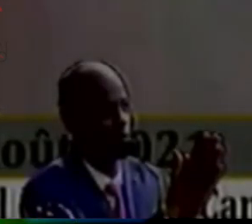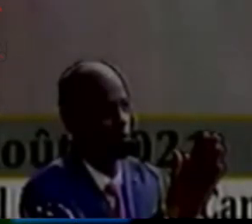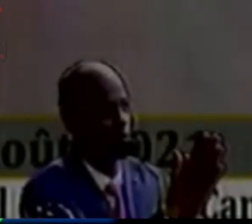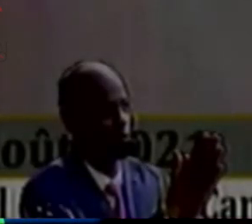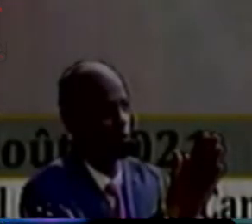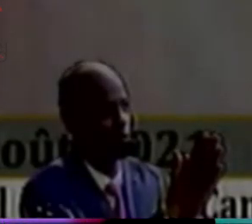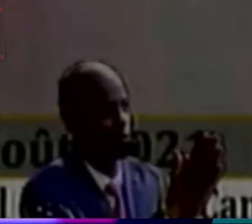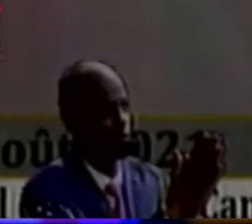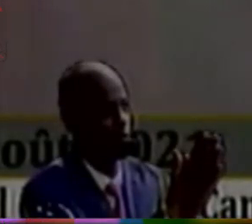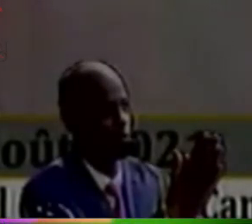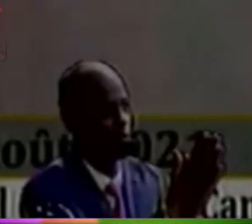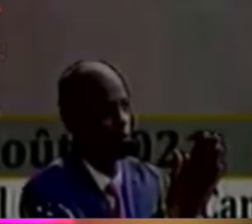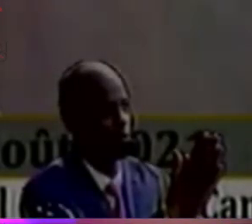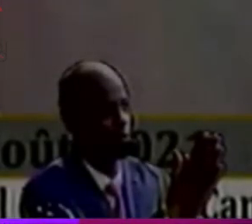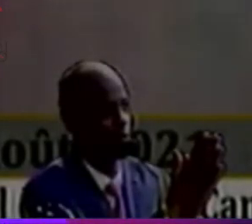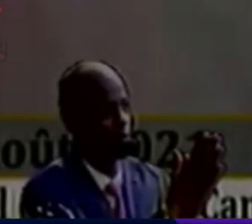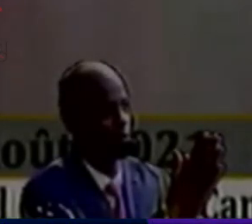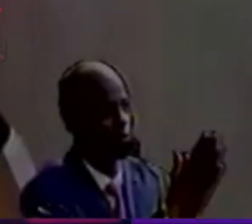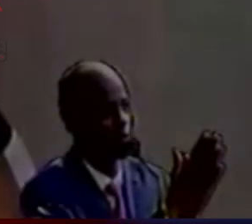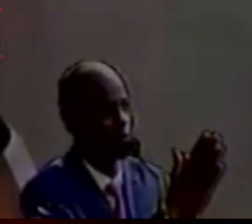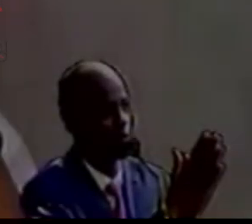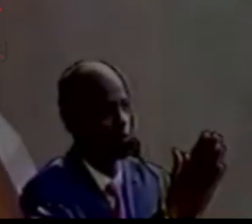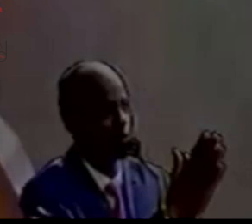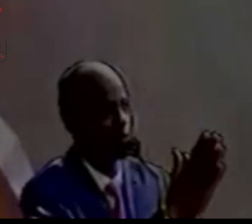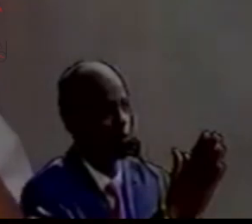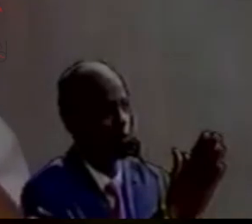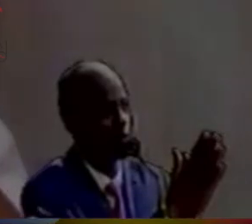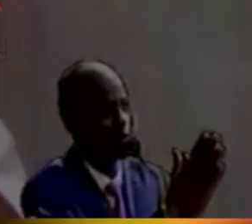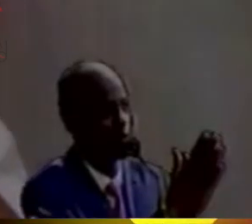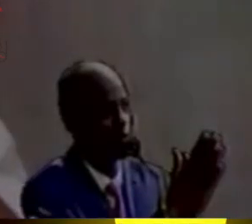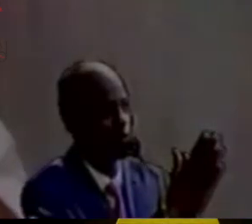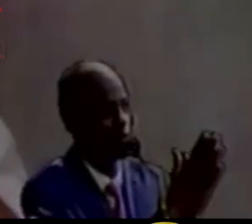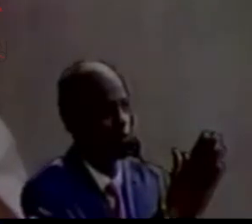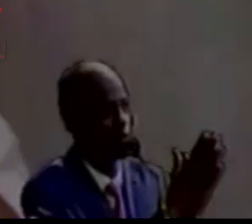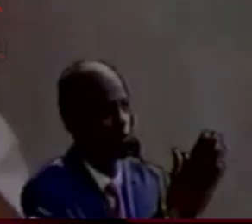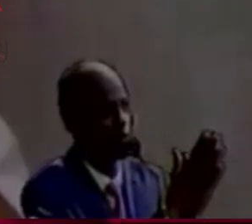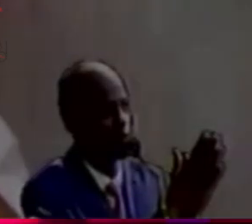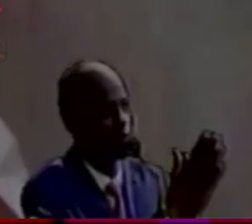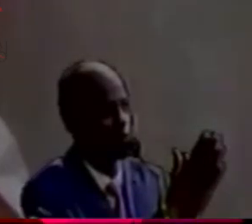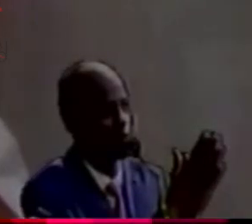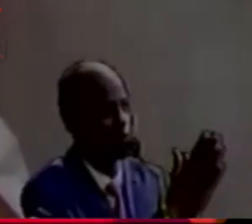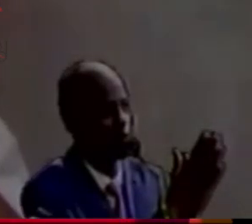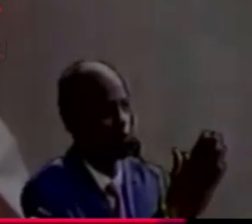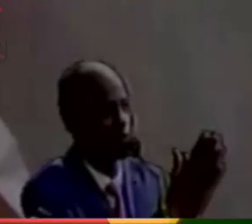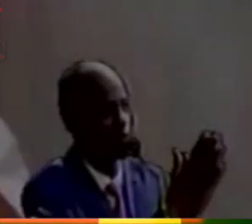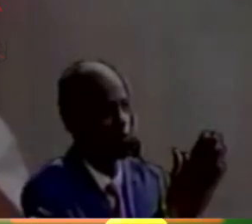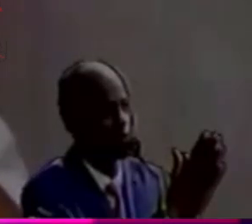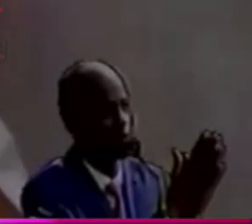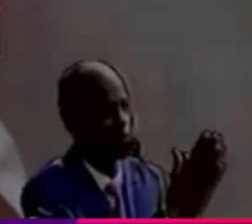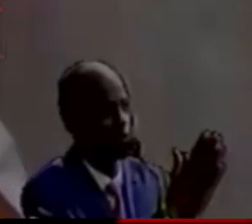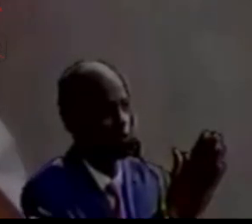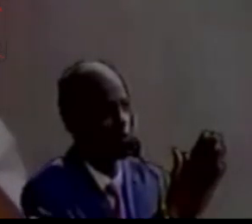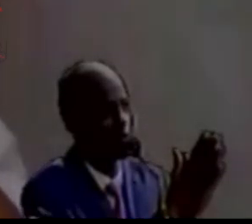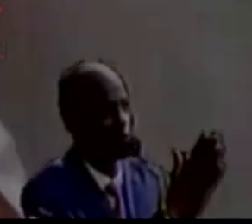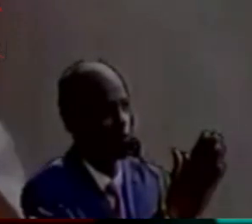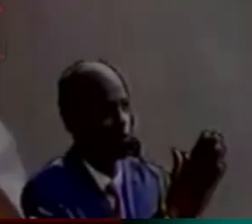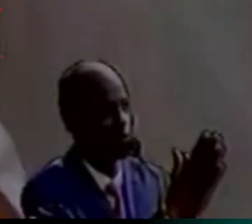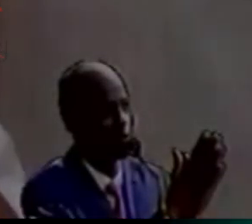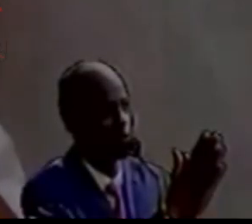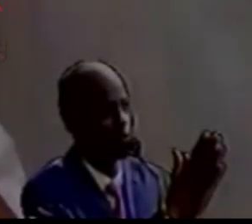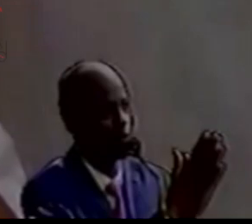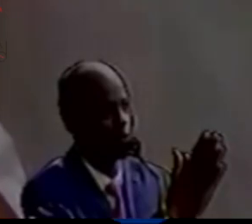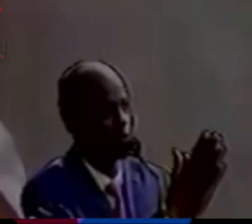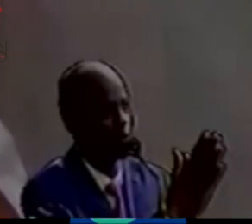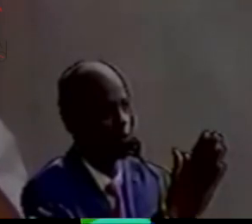l'homme nous aller, là les côtés pas gagner. Ça est important en pile. On tient compte de ça, on baille donner au côté de